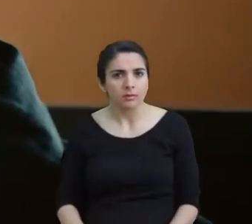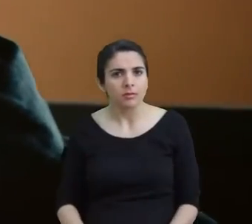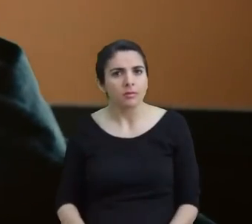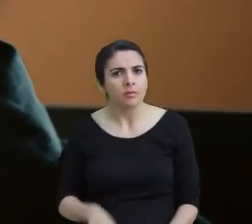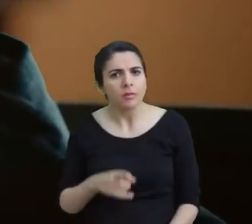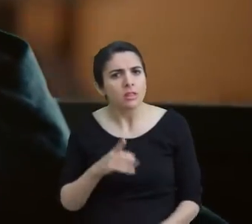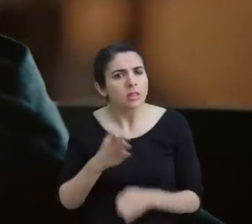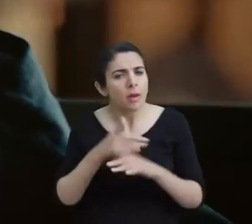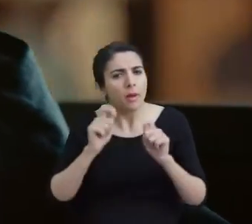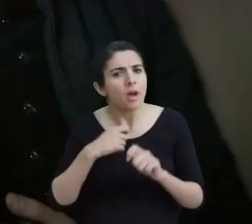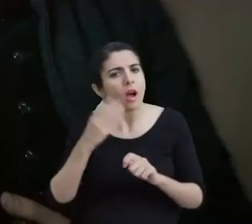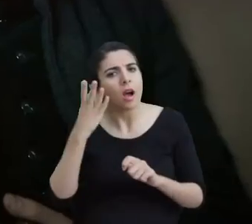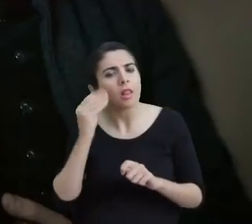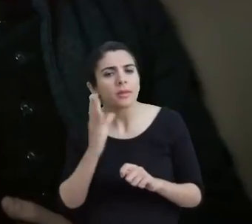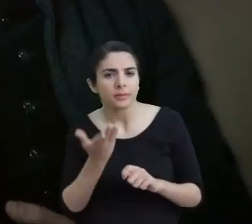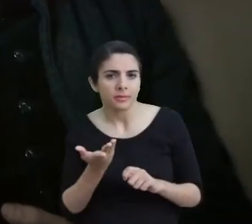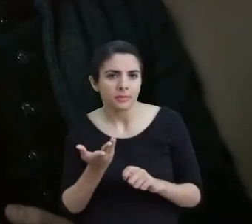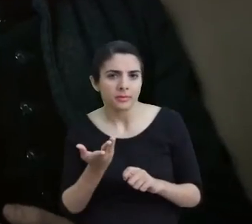bunun neresini anlayamadım? Beni öldürmek